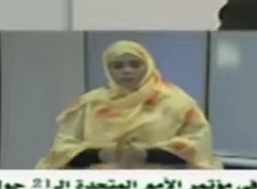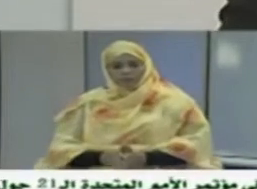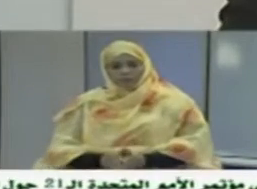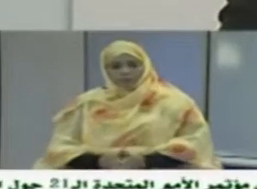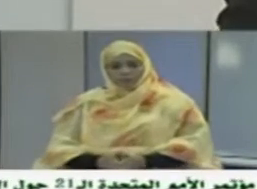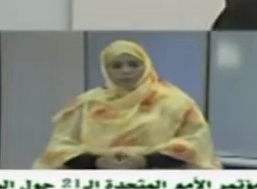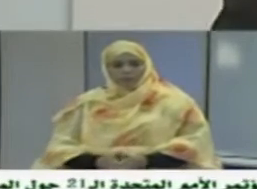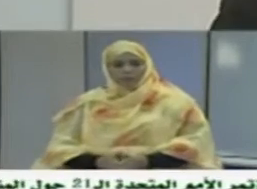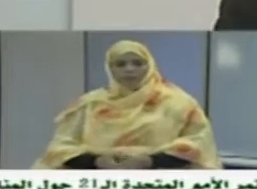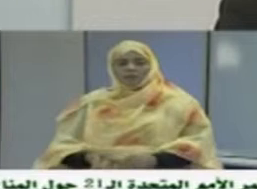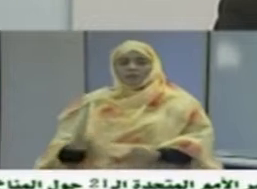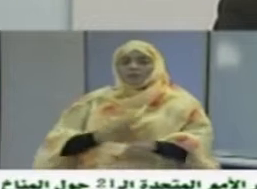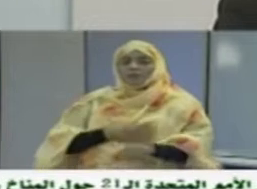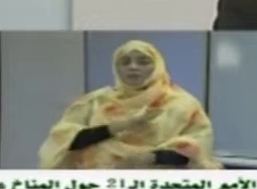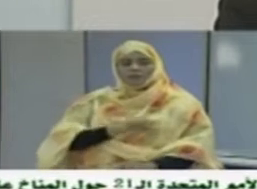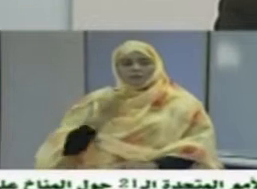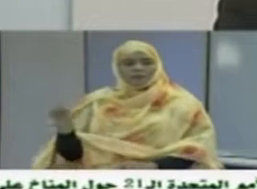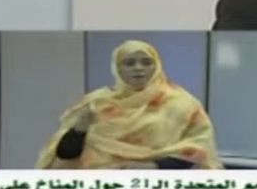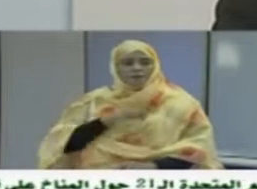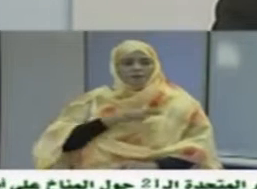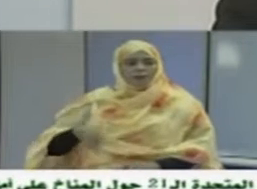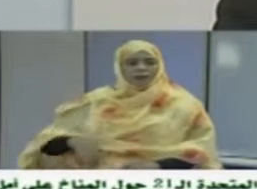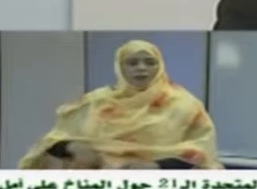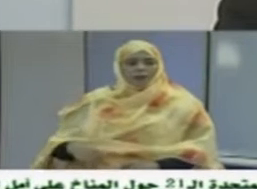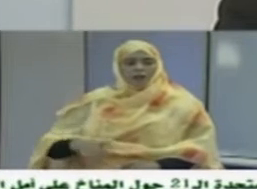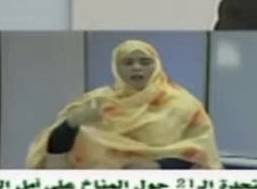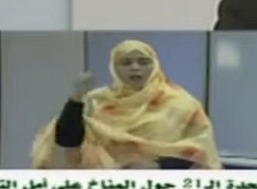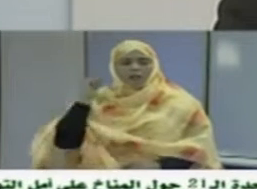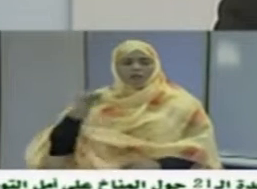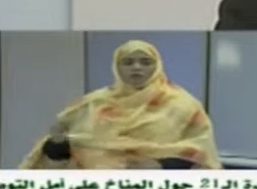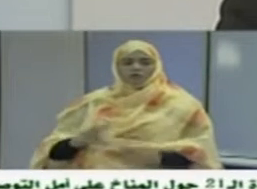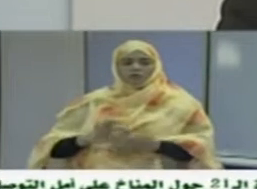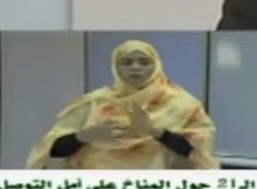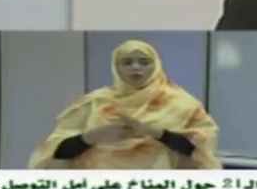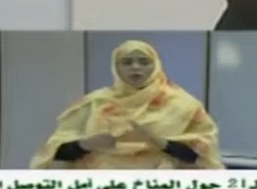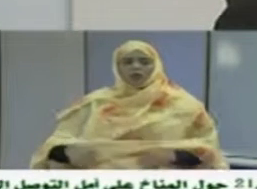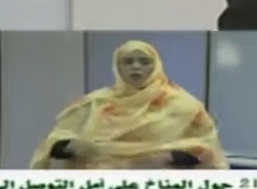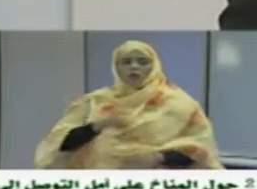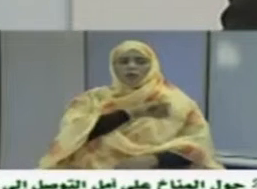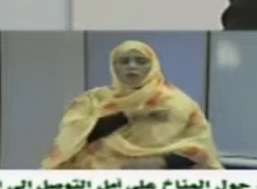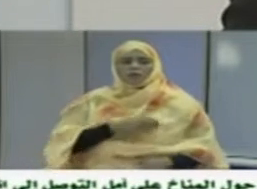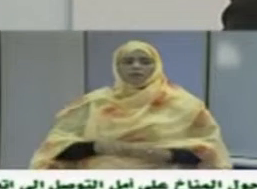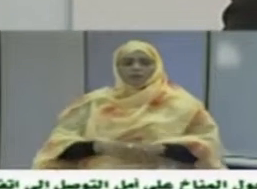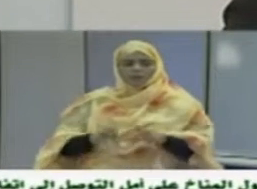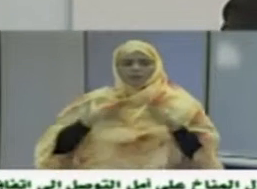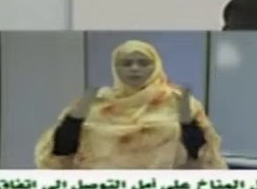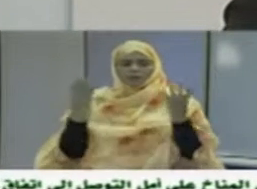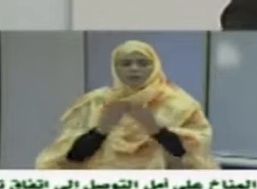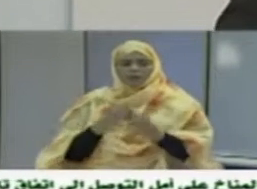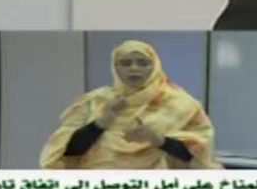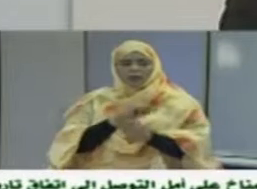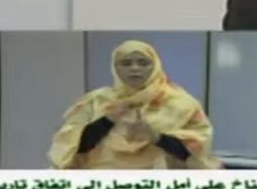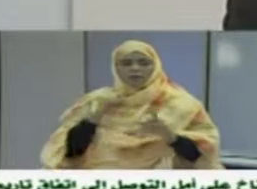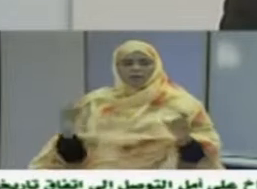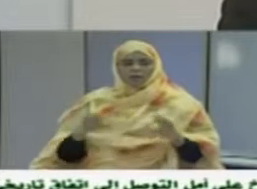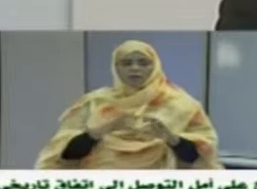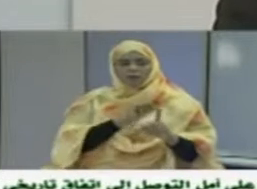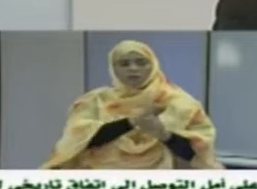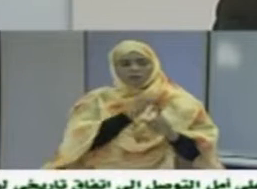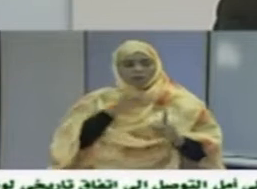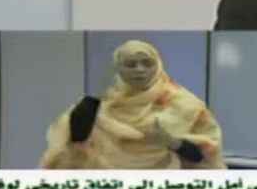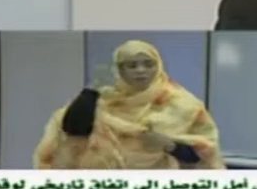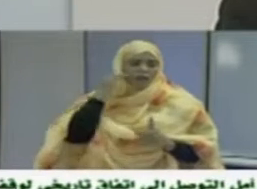نبقى في الشأن البرلماني، حيث أعلن أمس في الجمعية الوطنية عن تأسيس فريق برلماني لدعم قضايا